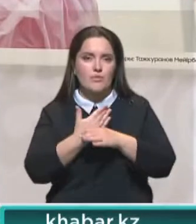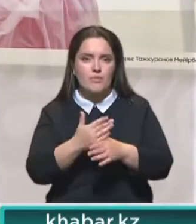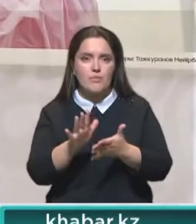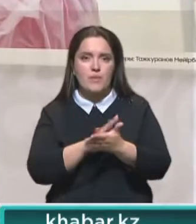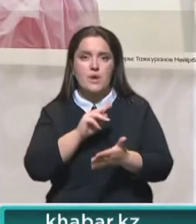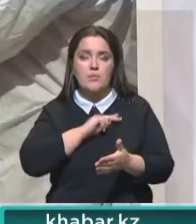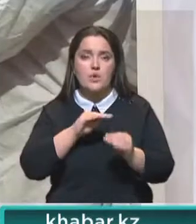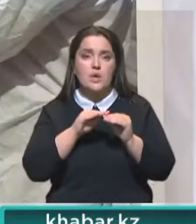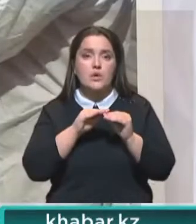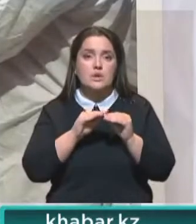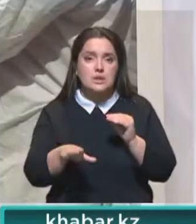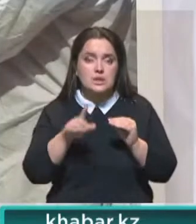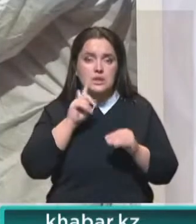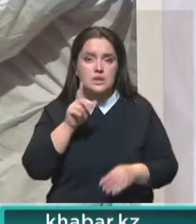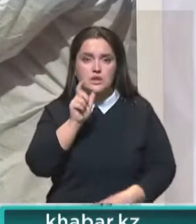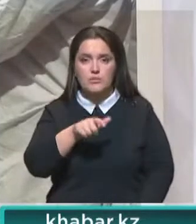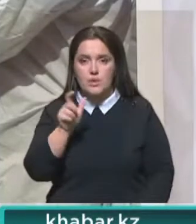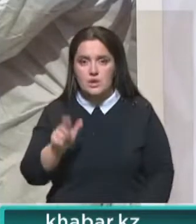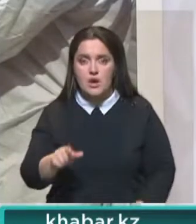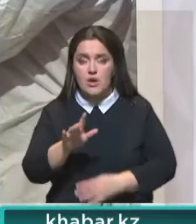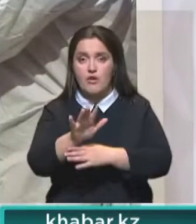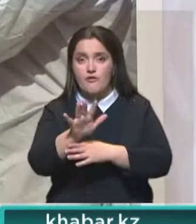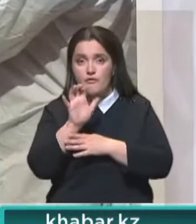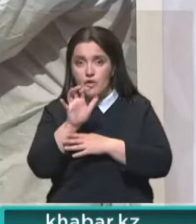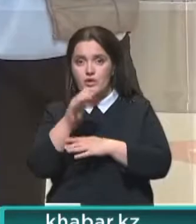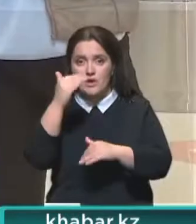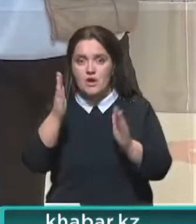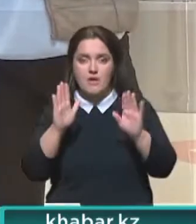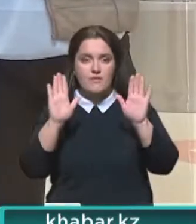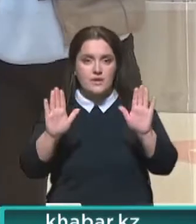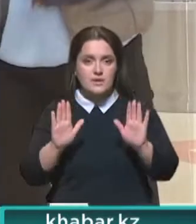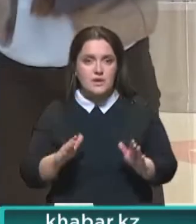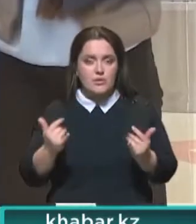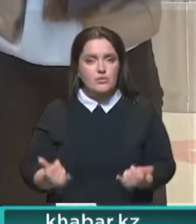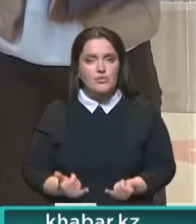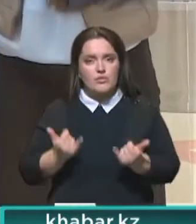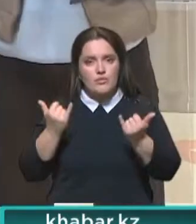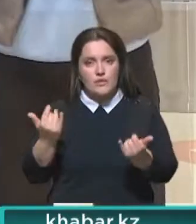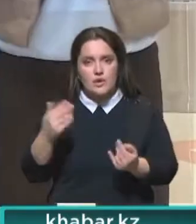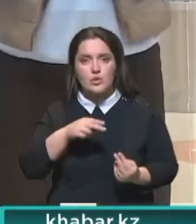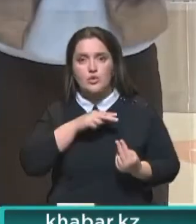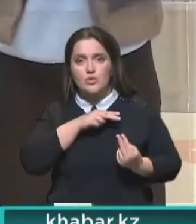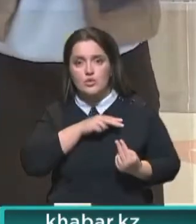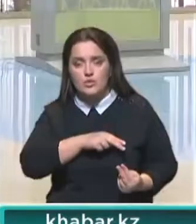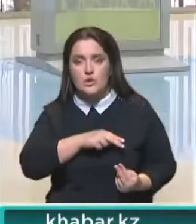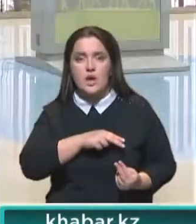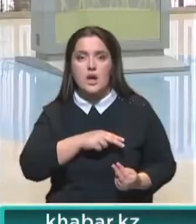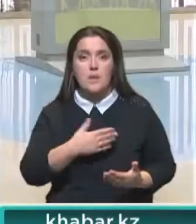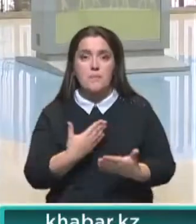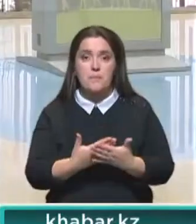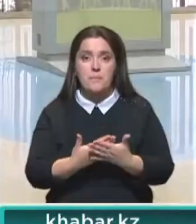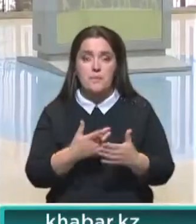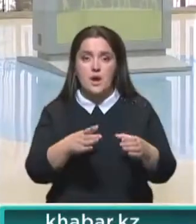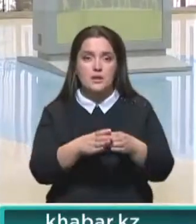в рядах волонтеров работали почти 10 тысяч молодых людей. И фотовыставка – это дань уважения их труду, отмечают организаторы. Вот,